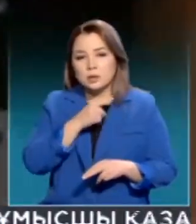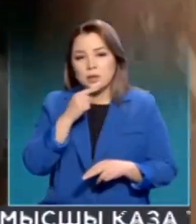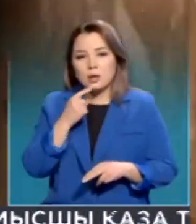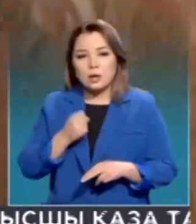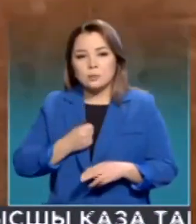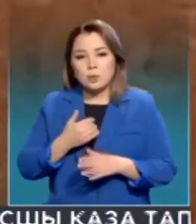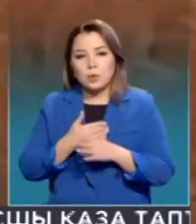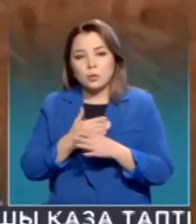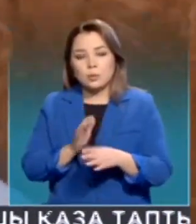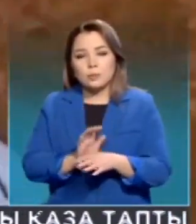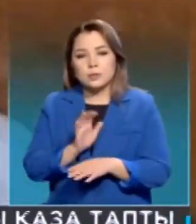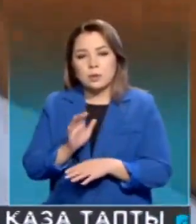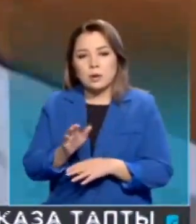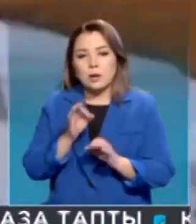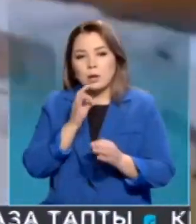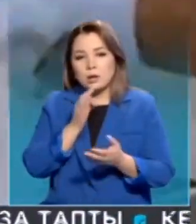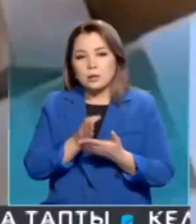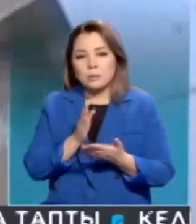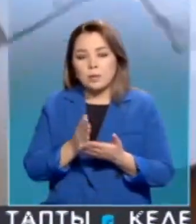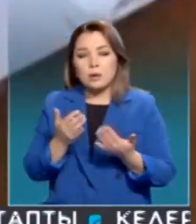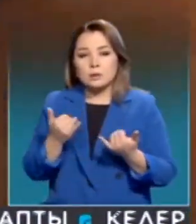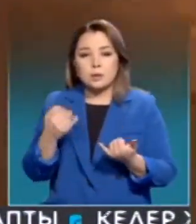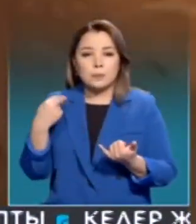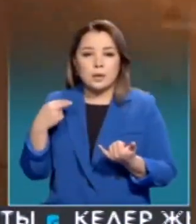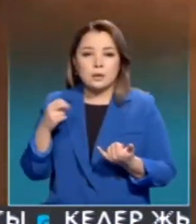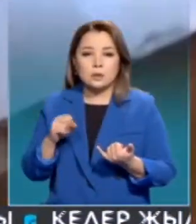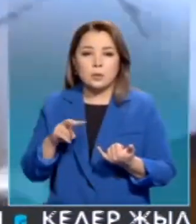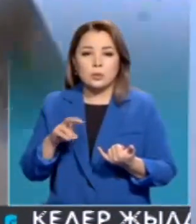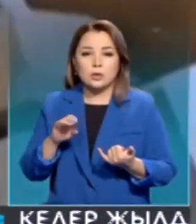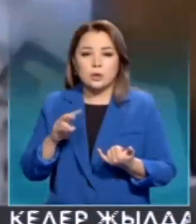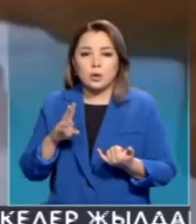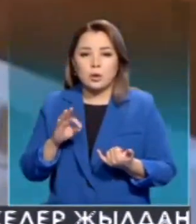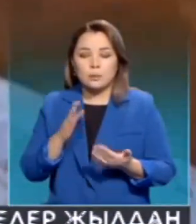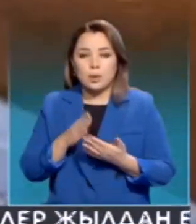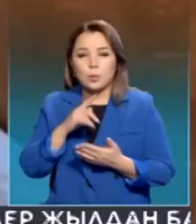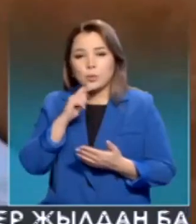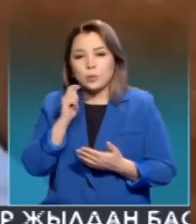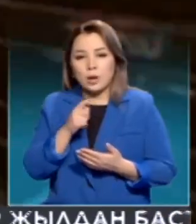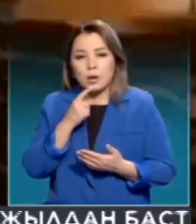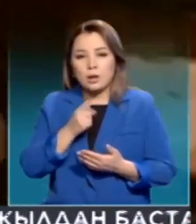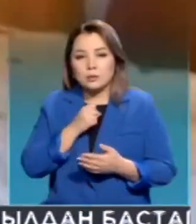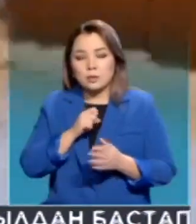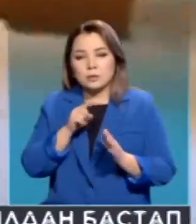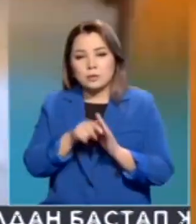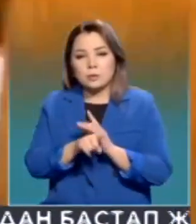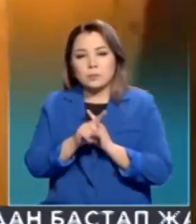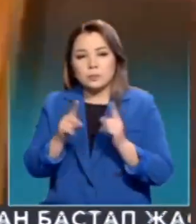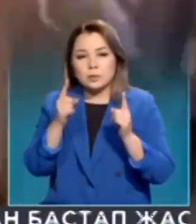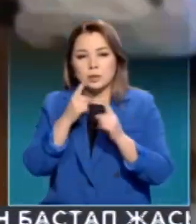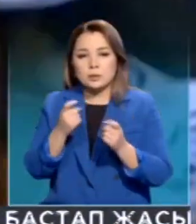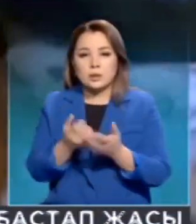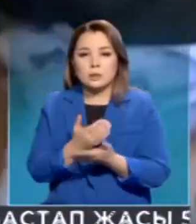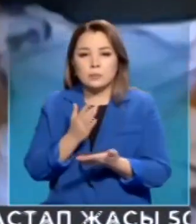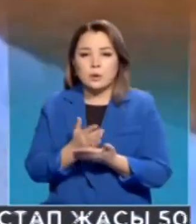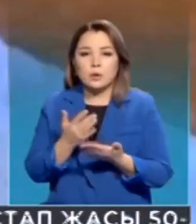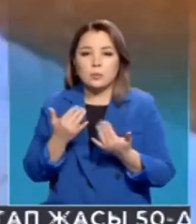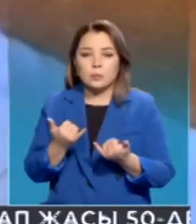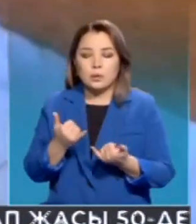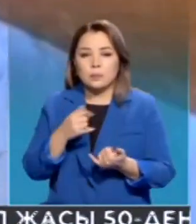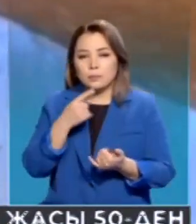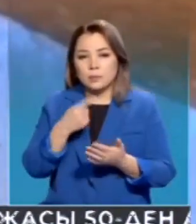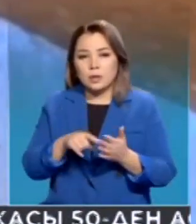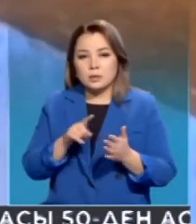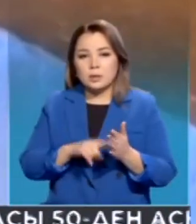армиясына көмекке жібереді деген қауіп бар. Алайда президент Александр Лукашенко Украинаға әскер кіргізбейтінін мәлімдеп келеді. Бұған